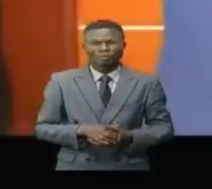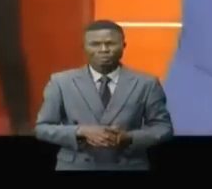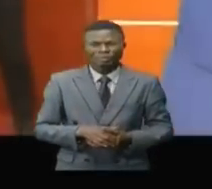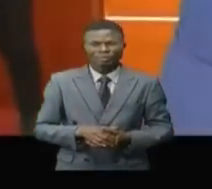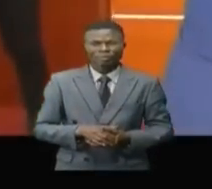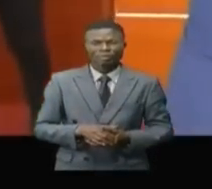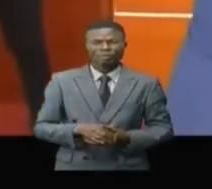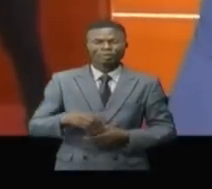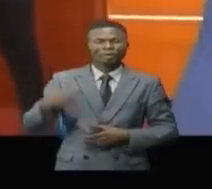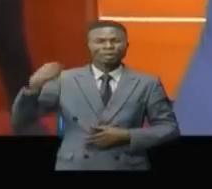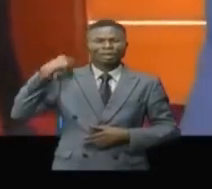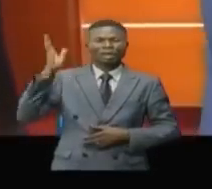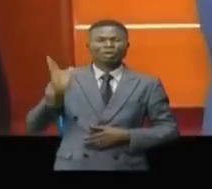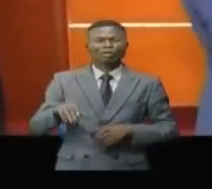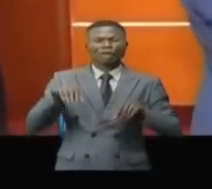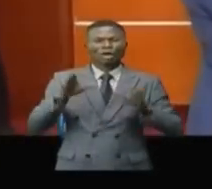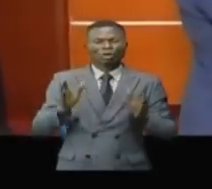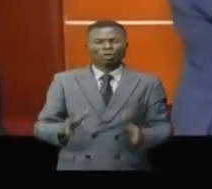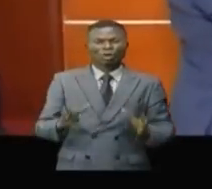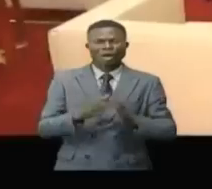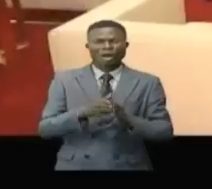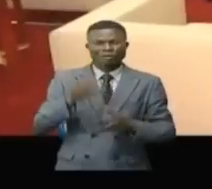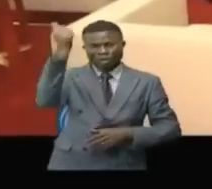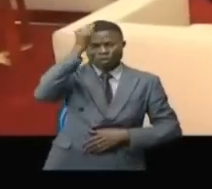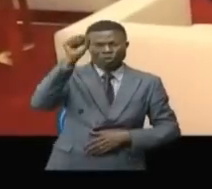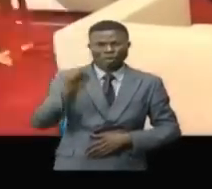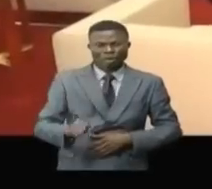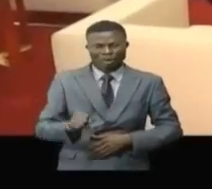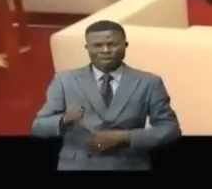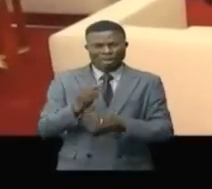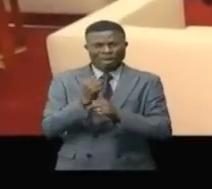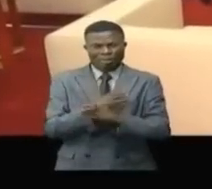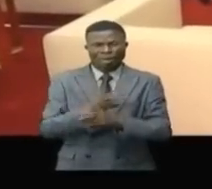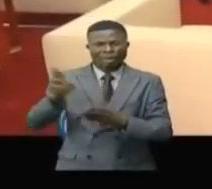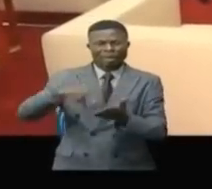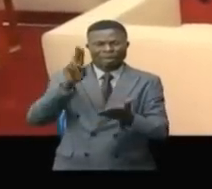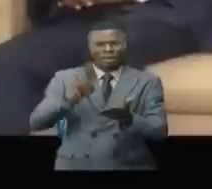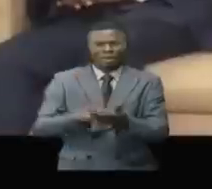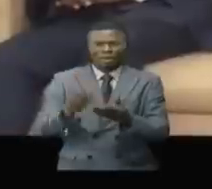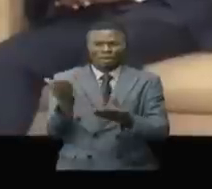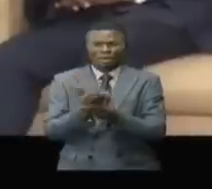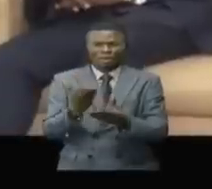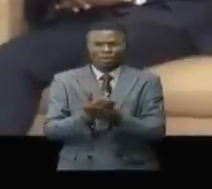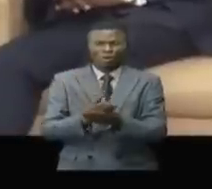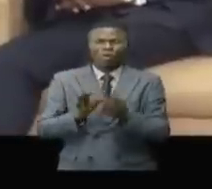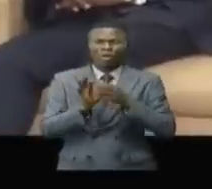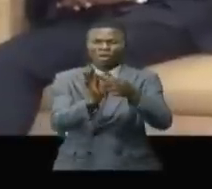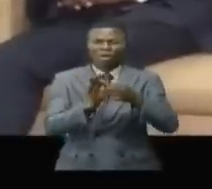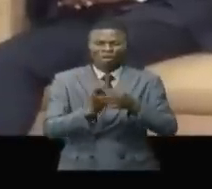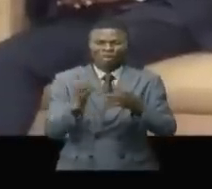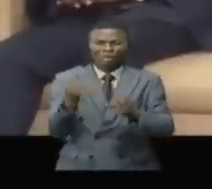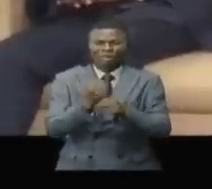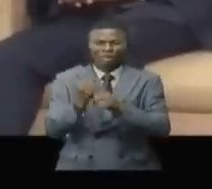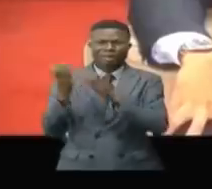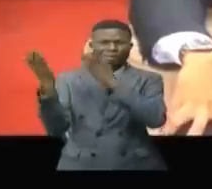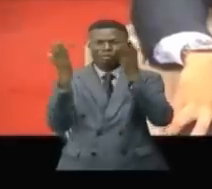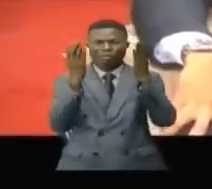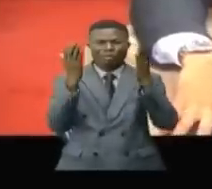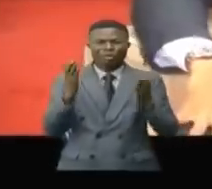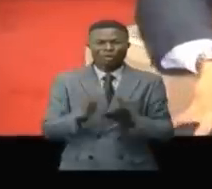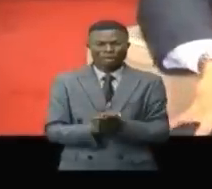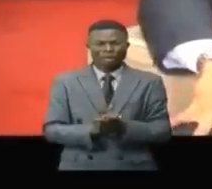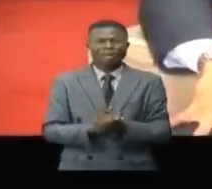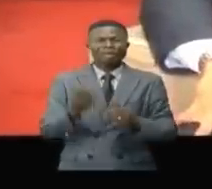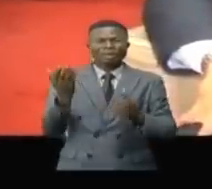Les gouvernements congolais et sud-africains s'apprêtent à signer un mémorandum de coopération dans le secteur des transports. C'est l'une